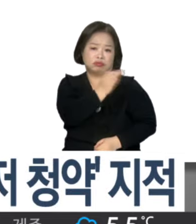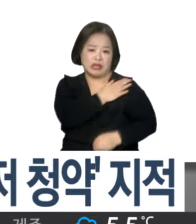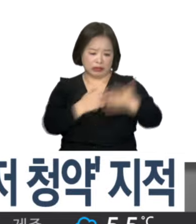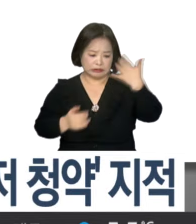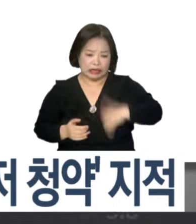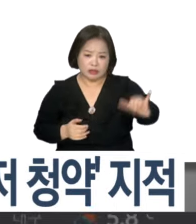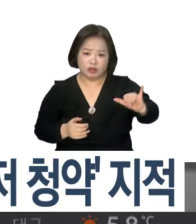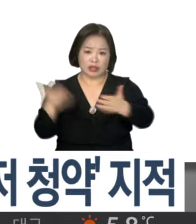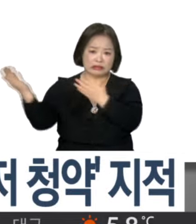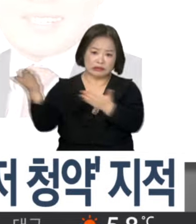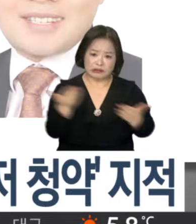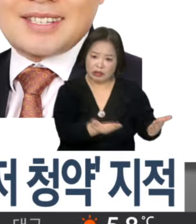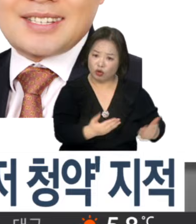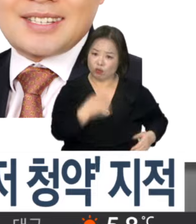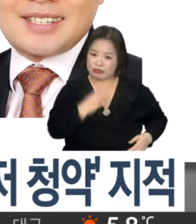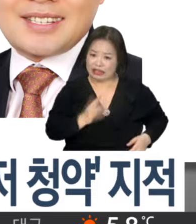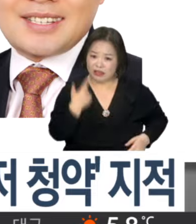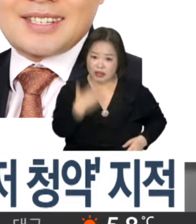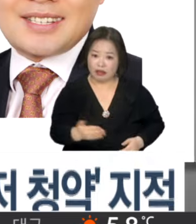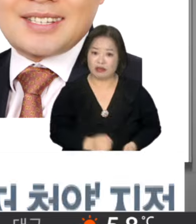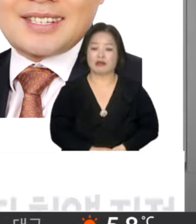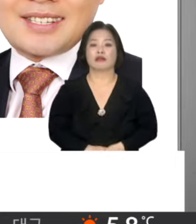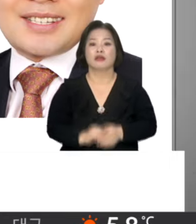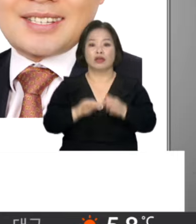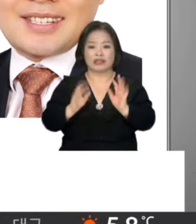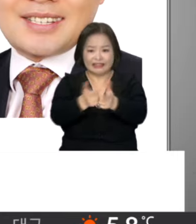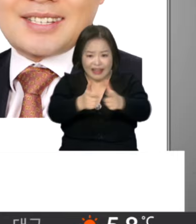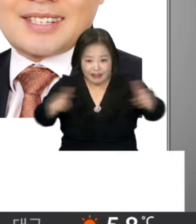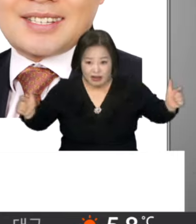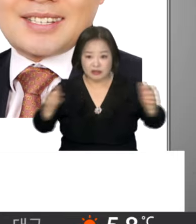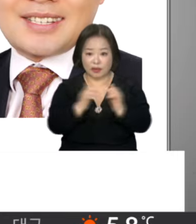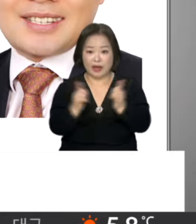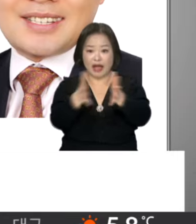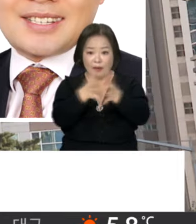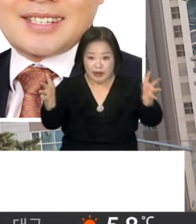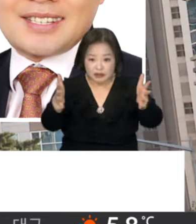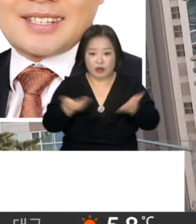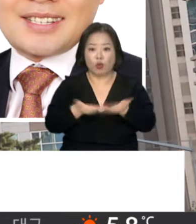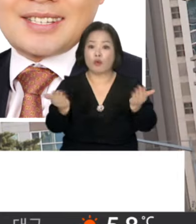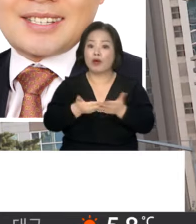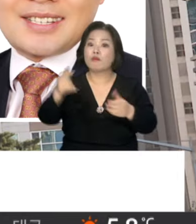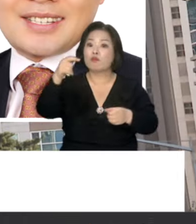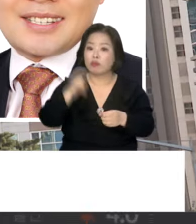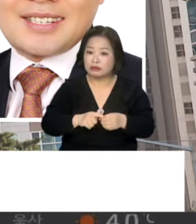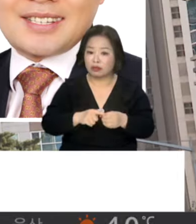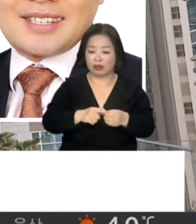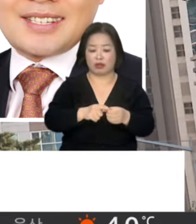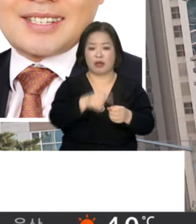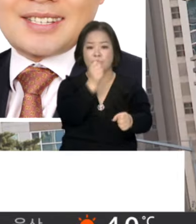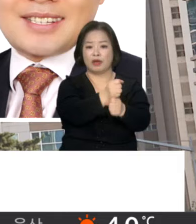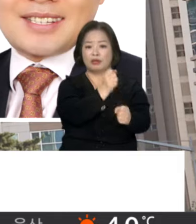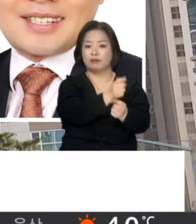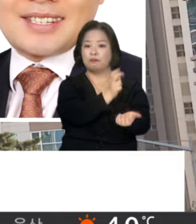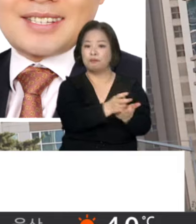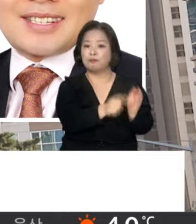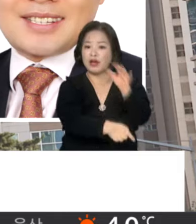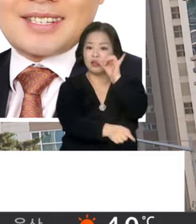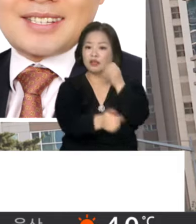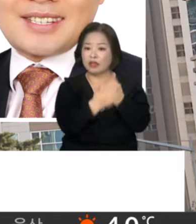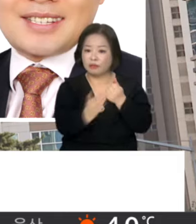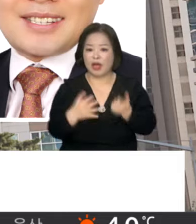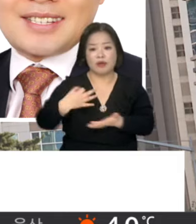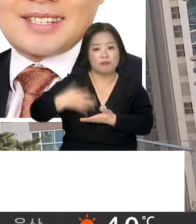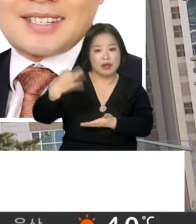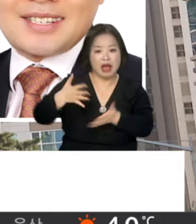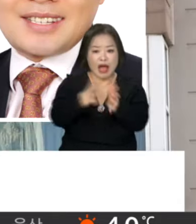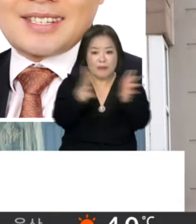비판이 나옵니다 다양한 계층에게 아파트를 공급하고자 만든 제도이기 때문에 고가 아파트